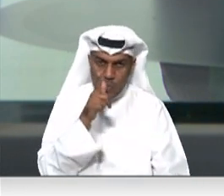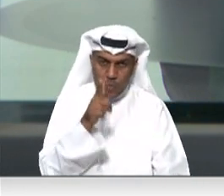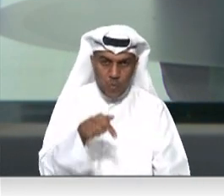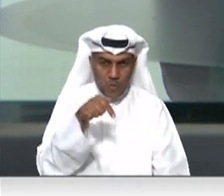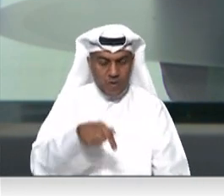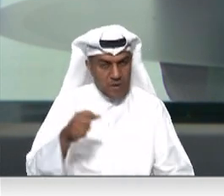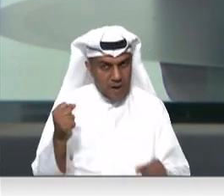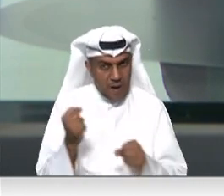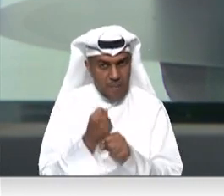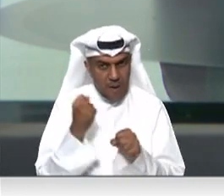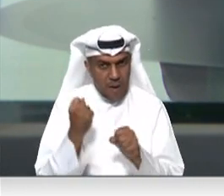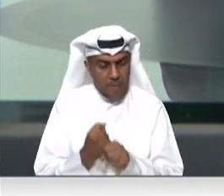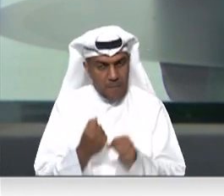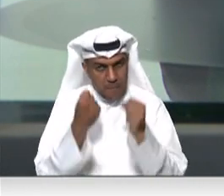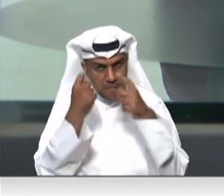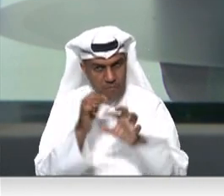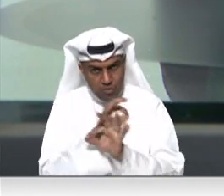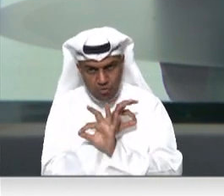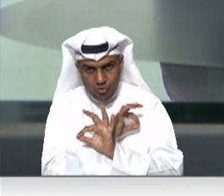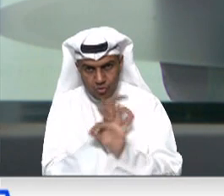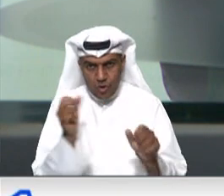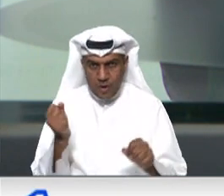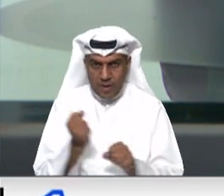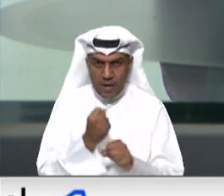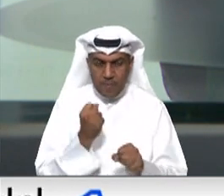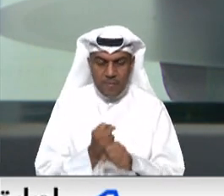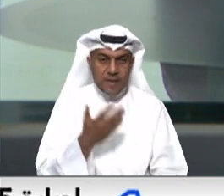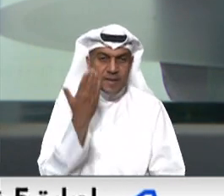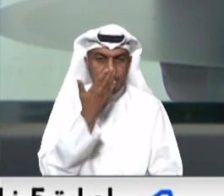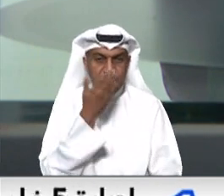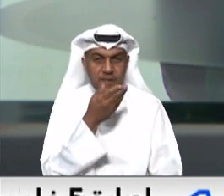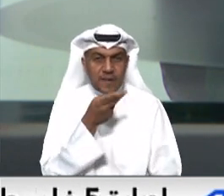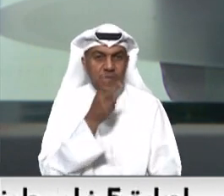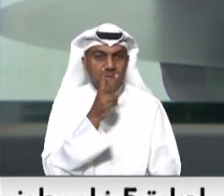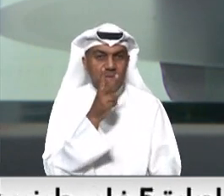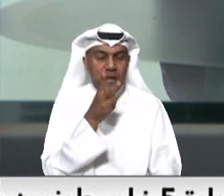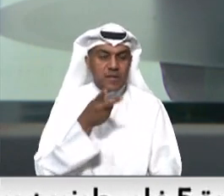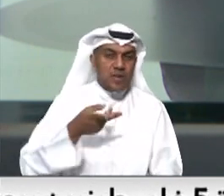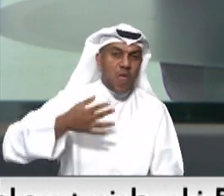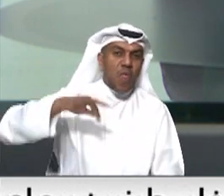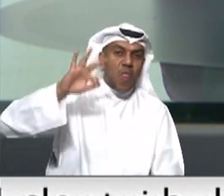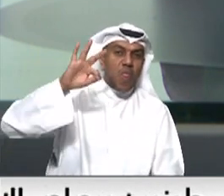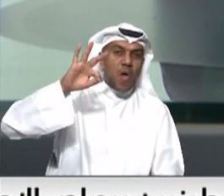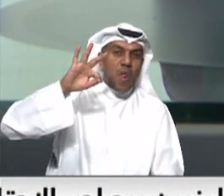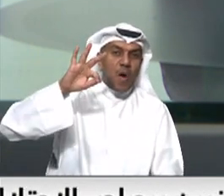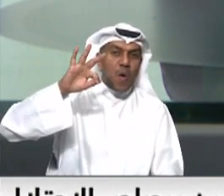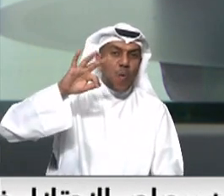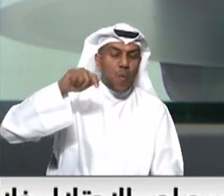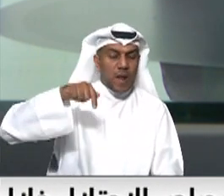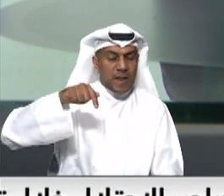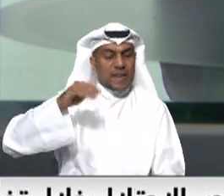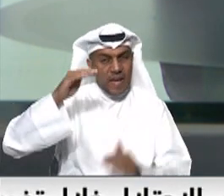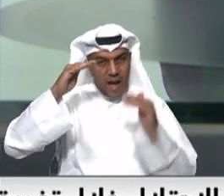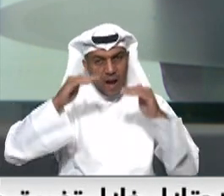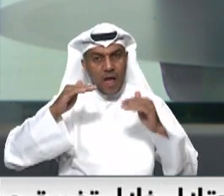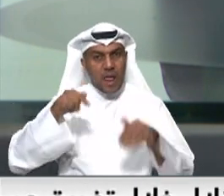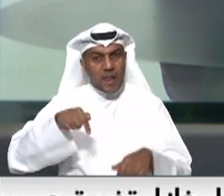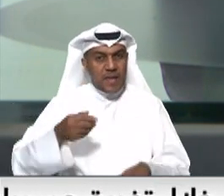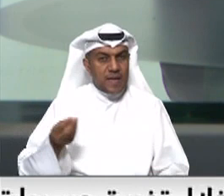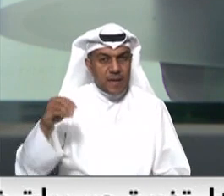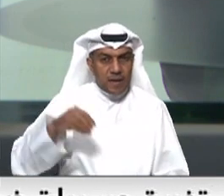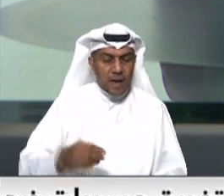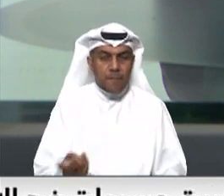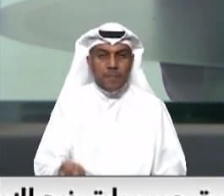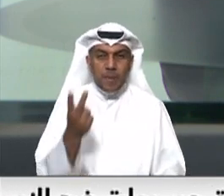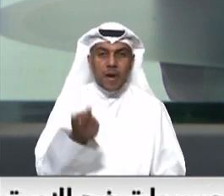مشيرتان الى ان نسبه الحرمان في اختبارات الصف الثاني عشر انخفضت مقارنه مع العام الدراسي الماضي الى اكثر من